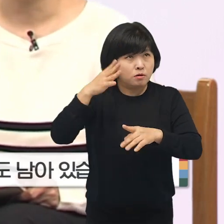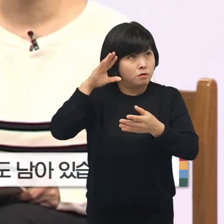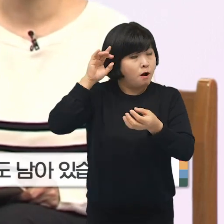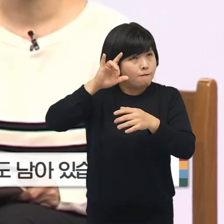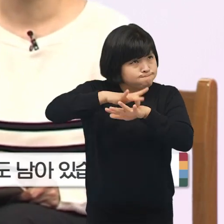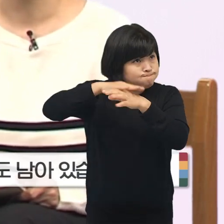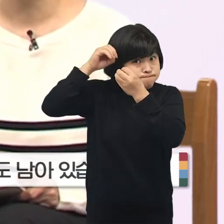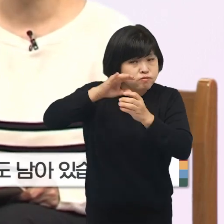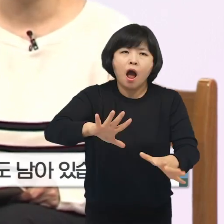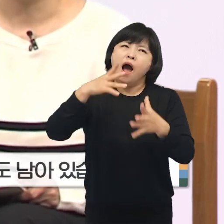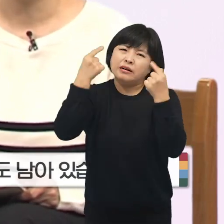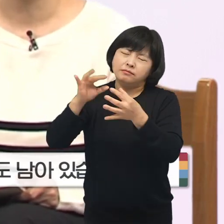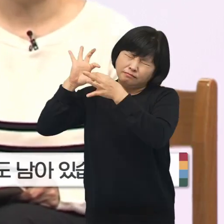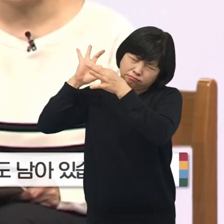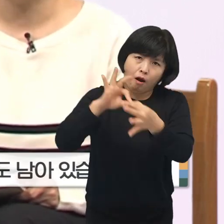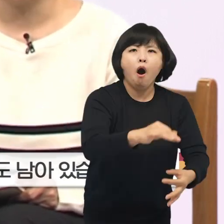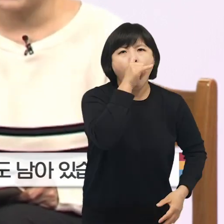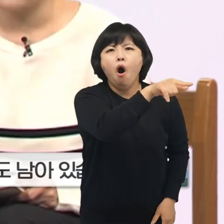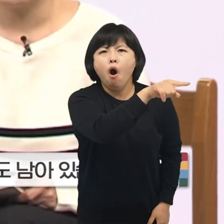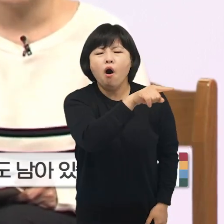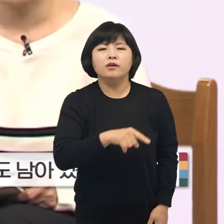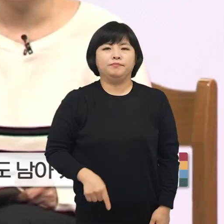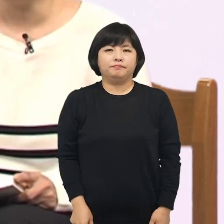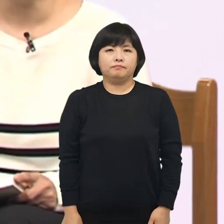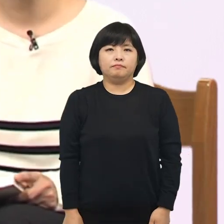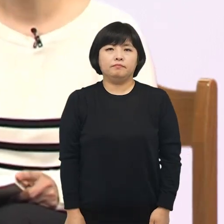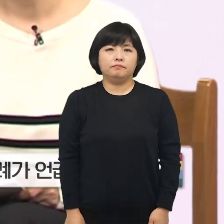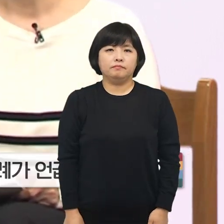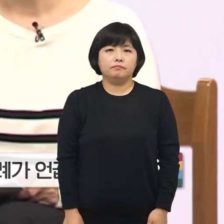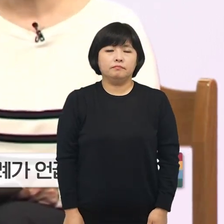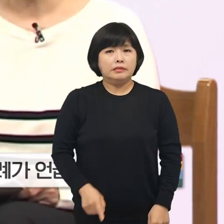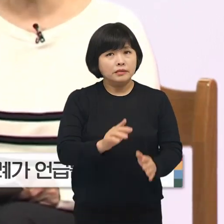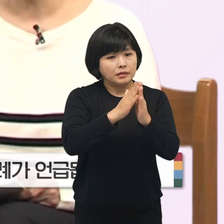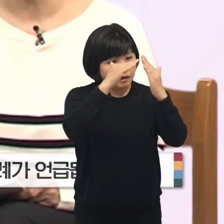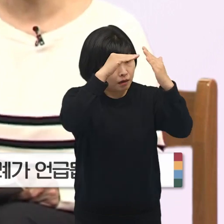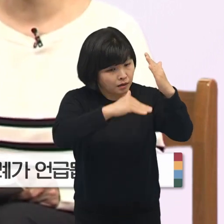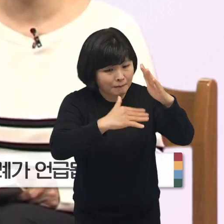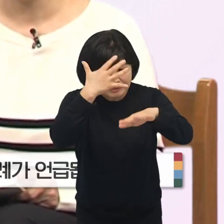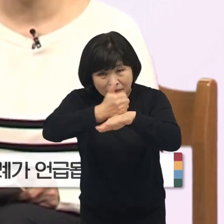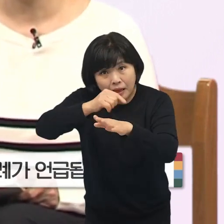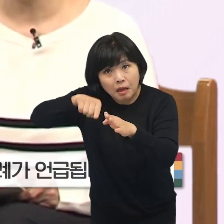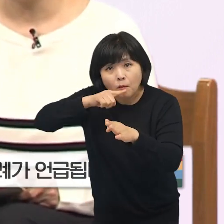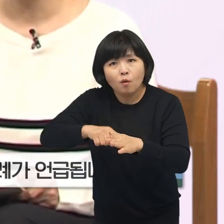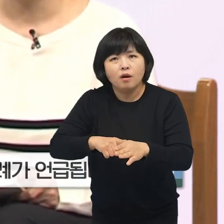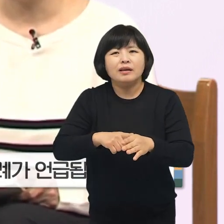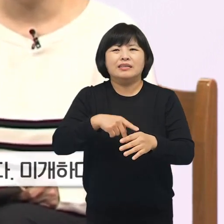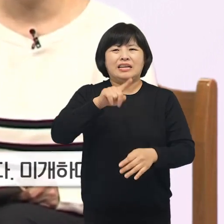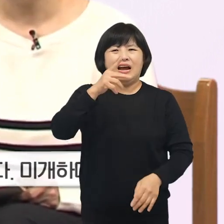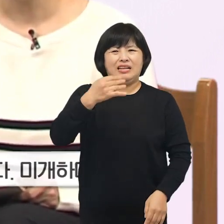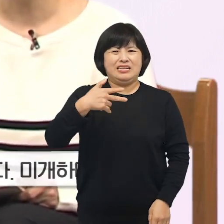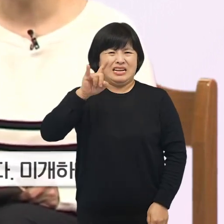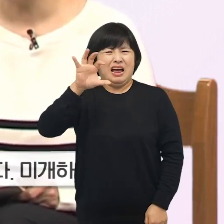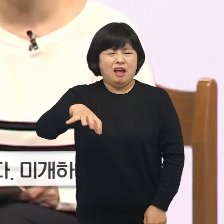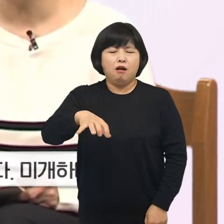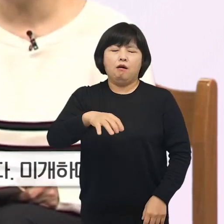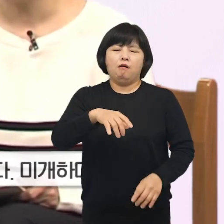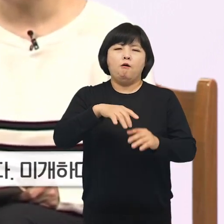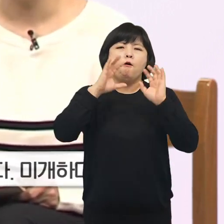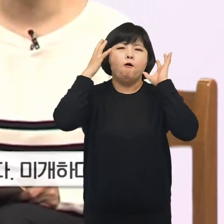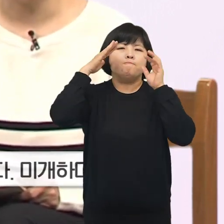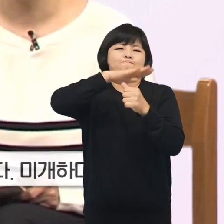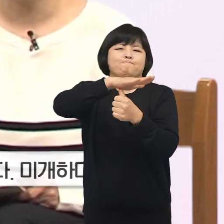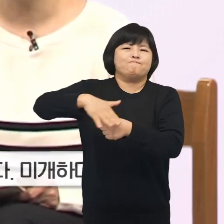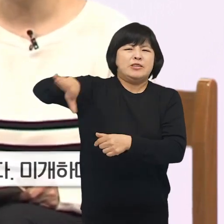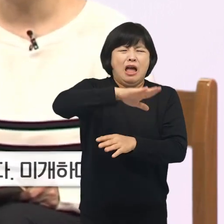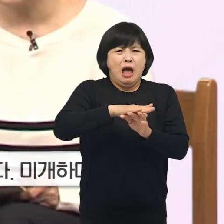할례를 받는 그런 풍습이 아직도 남아 있습니다. 이 책의 마지막 이야기인 사르장에 어린